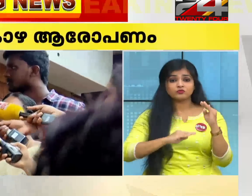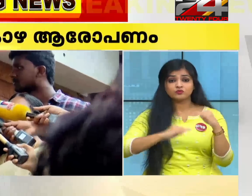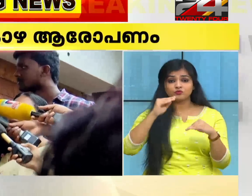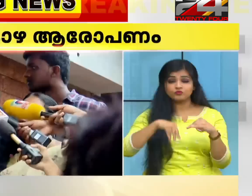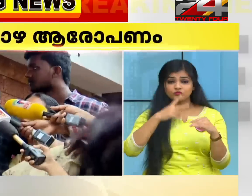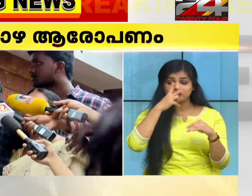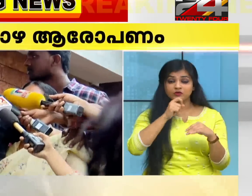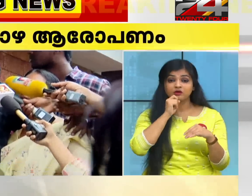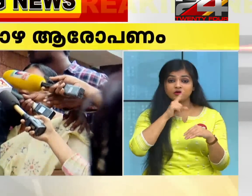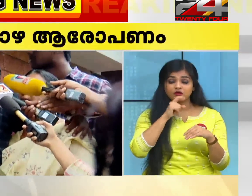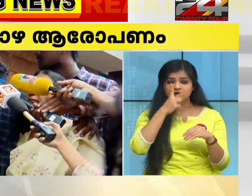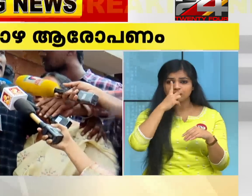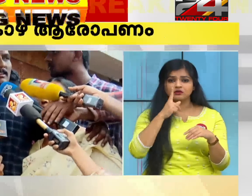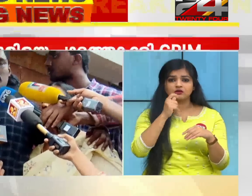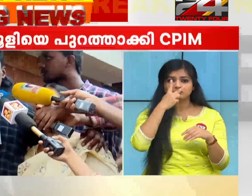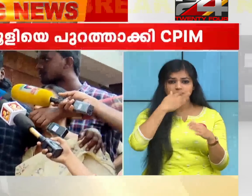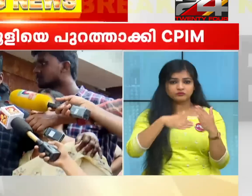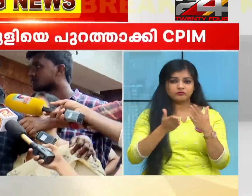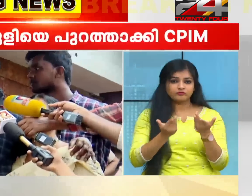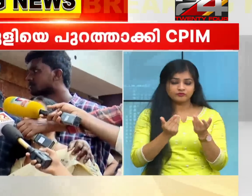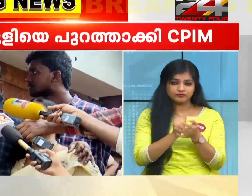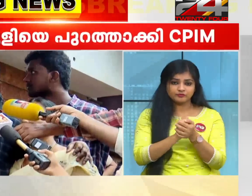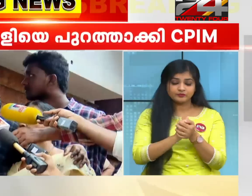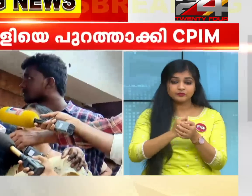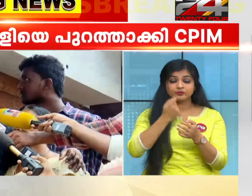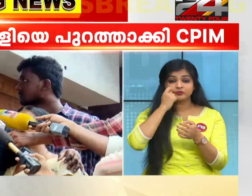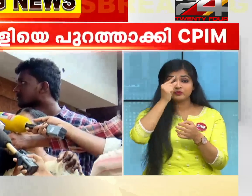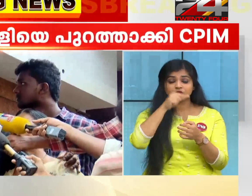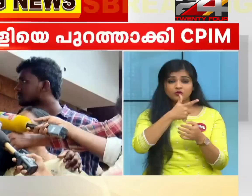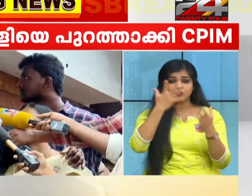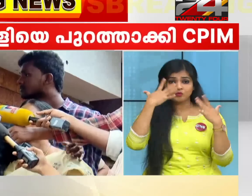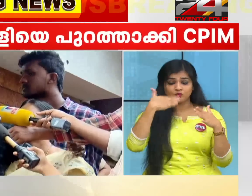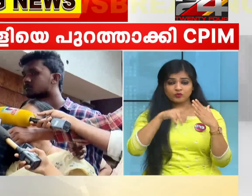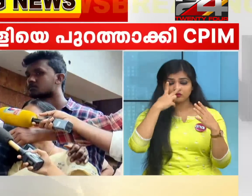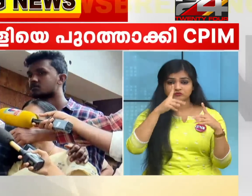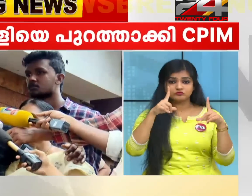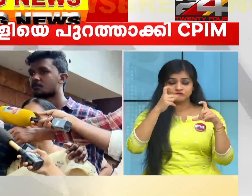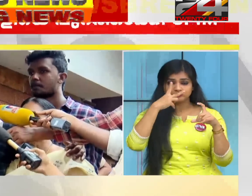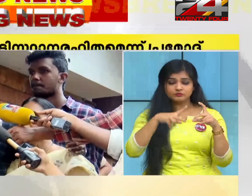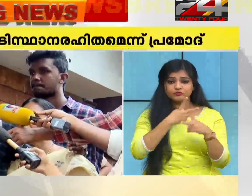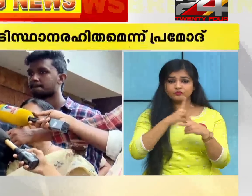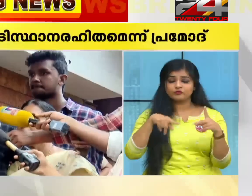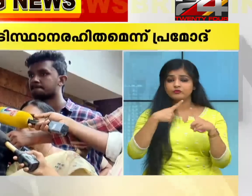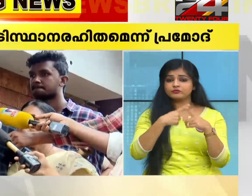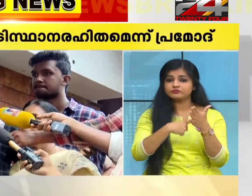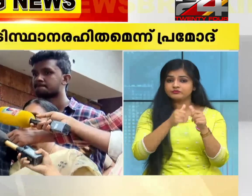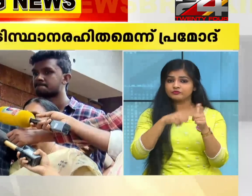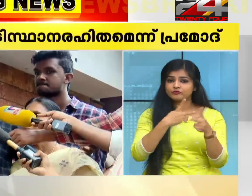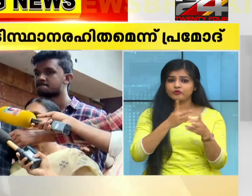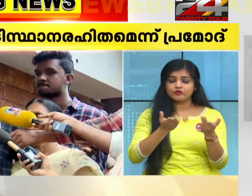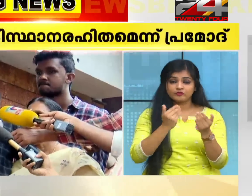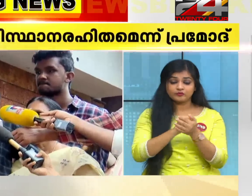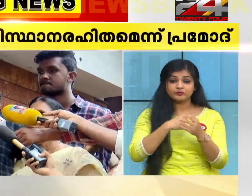നുണ പരിശോധന നടത്താം, അല്ലേ? പിന്നെ അയാളുടെ ശരീരത്തിനകത്ത് എന്തെങ്കിലും പ്രശ്നമുണ്ട്, സ്കാനിങ് നടത്താം, എക്സ്റേ നടത്താം. ഈ നുണ പരിശോധനയ്ക്ക് പ്രമോദ് എന്ന് പറയുന്ന